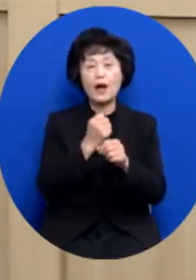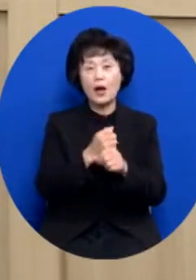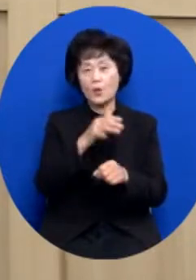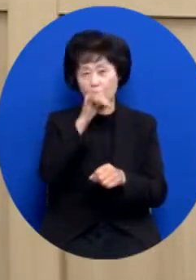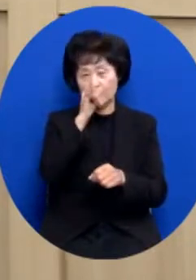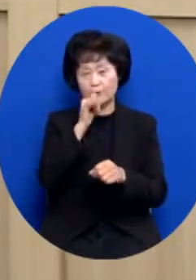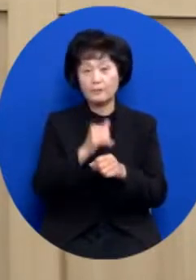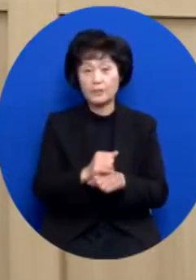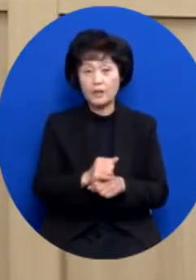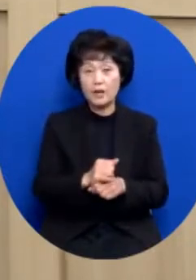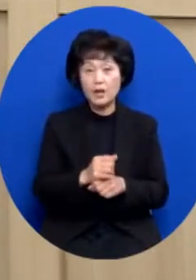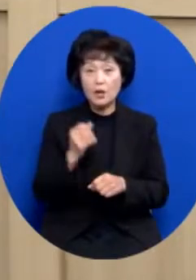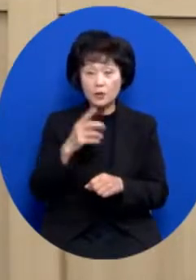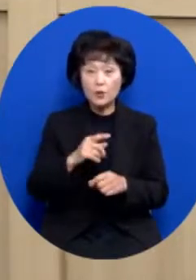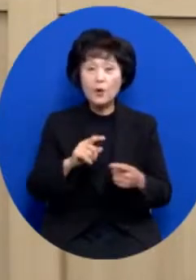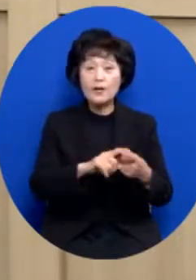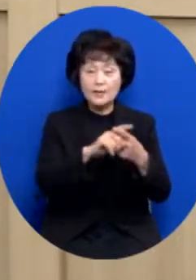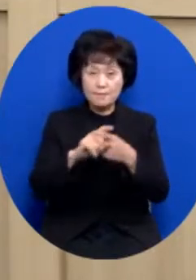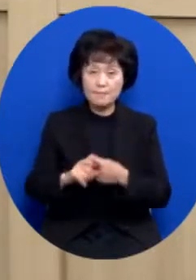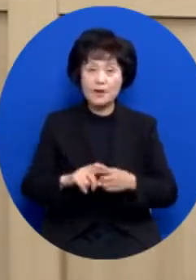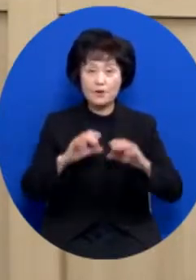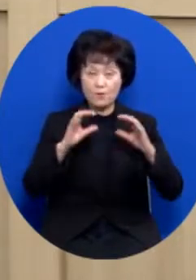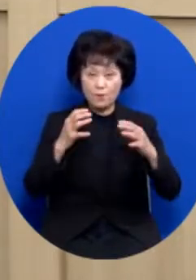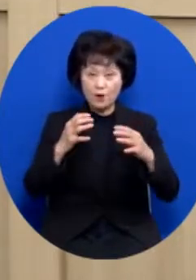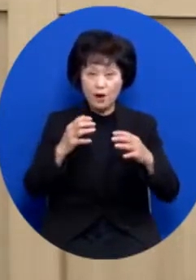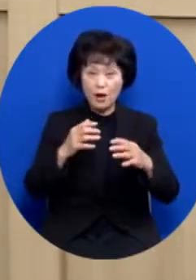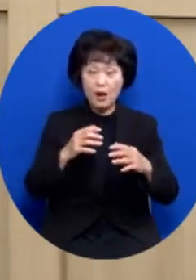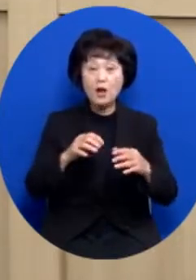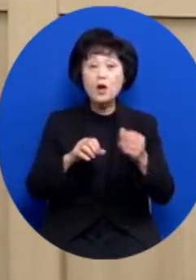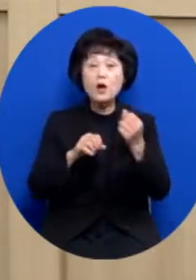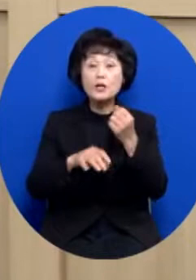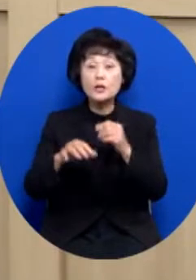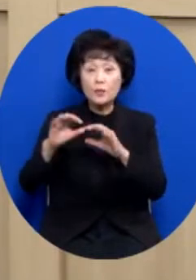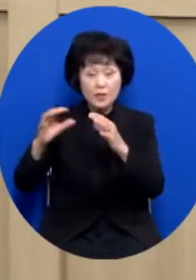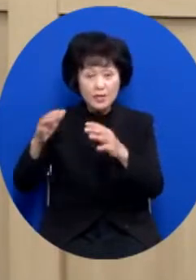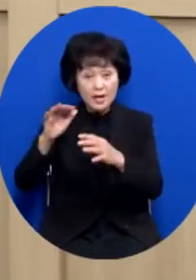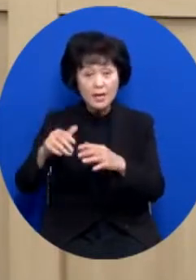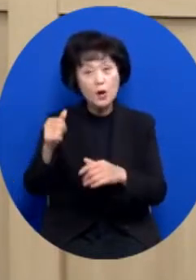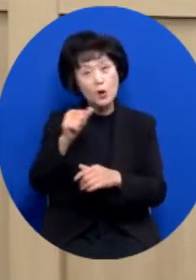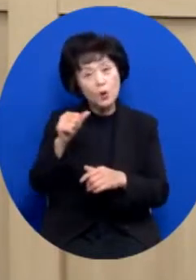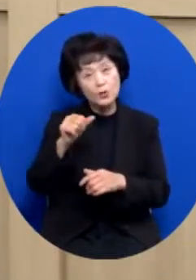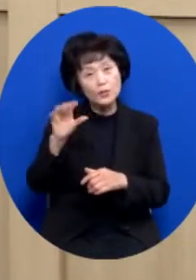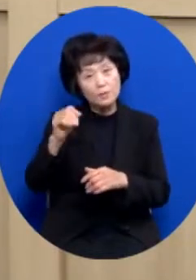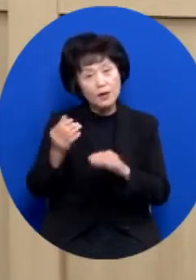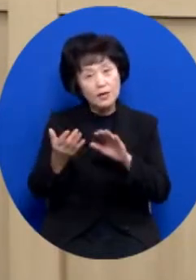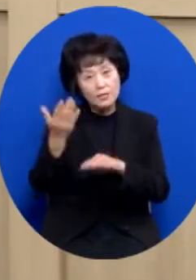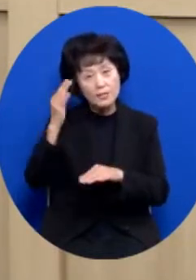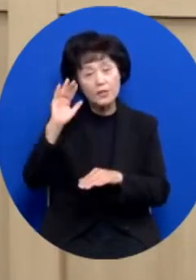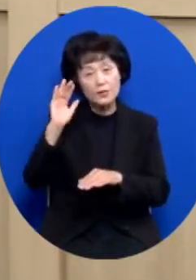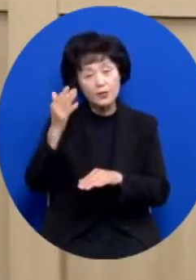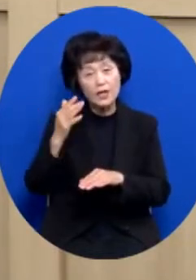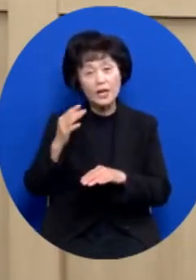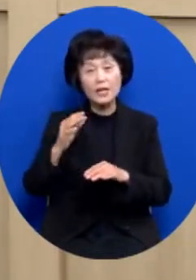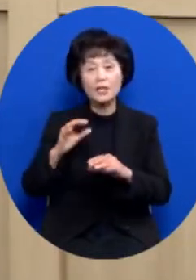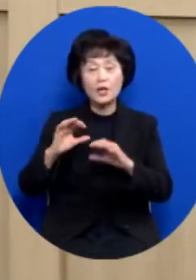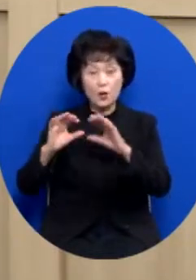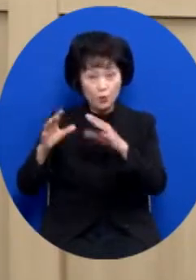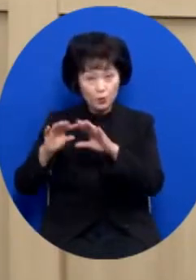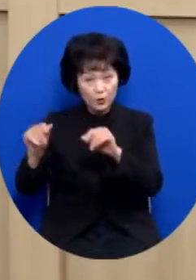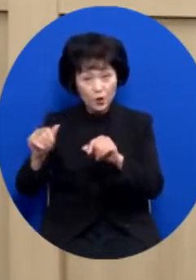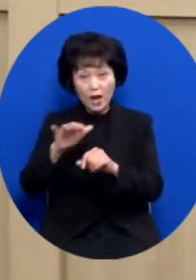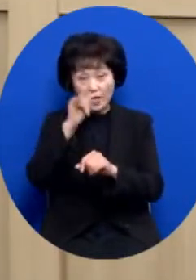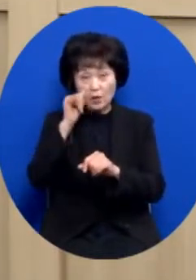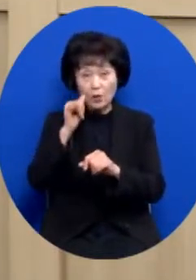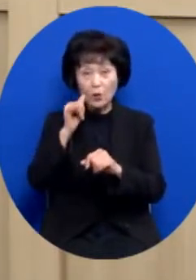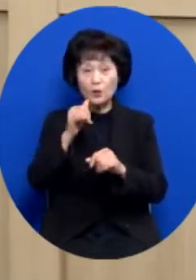계십니다 탄자니아는 또 연방 국가입니다 탄자니아의 본토에 한 5천만 이상 되는 국토가 있고 그